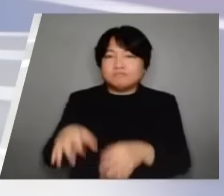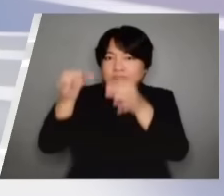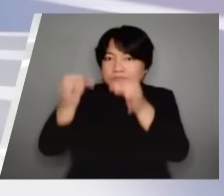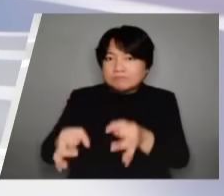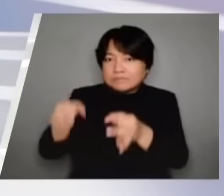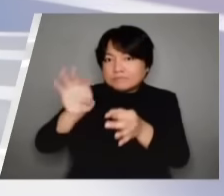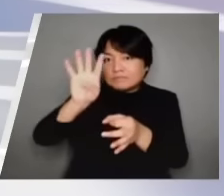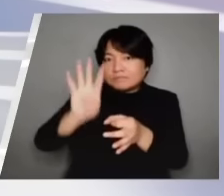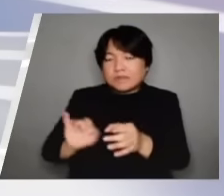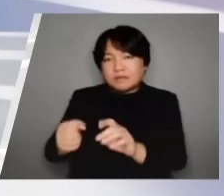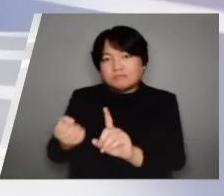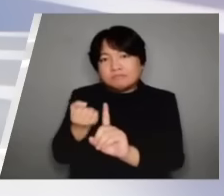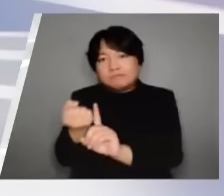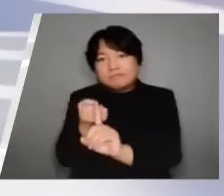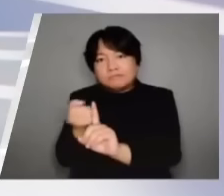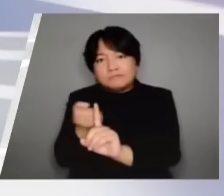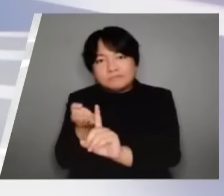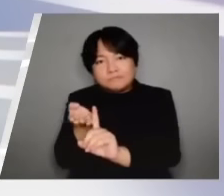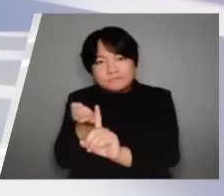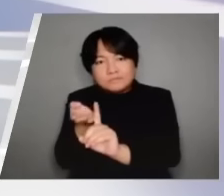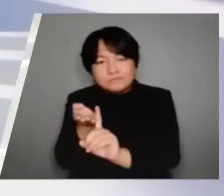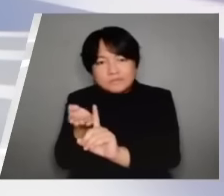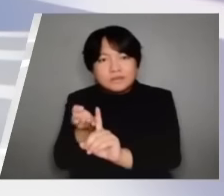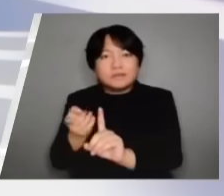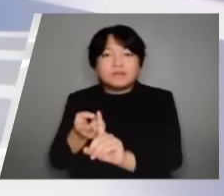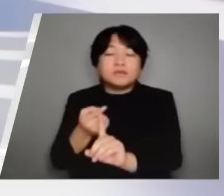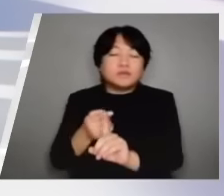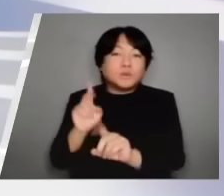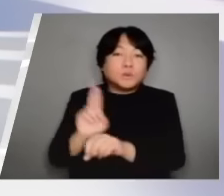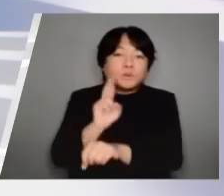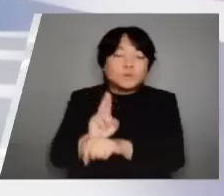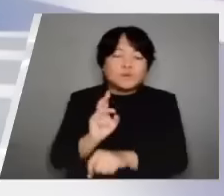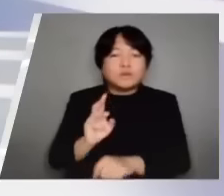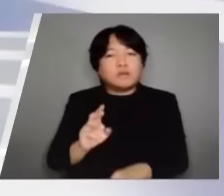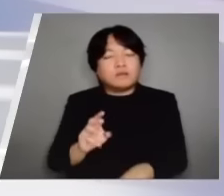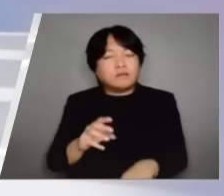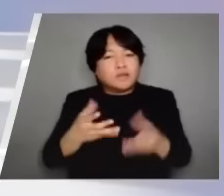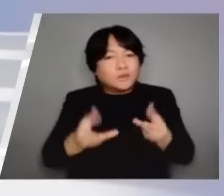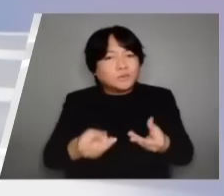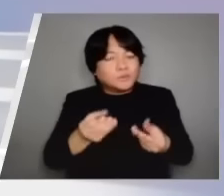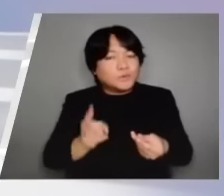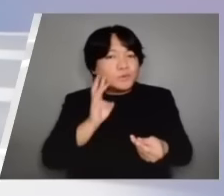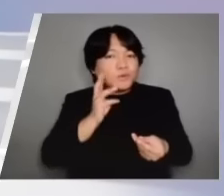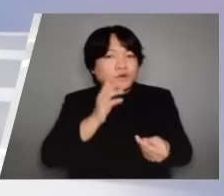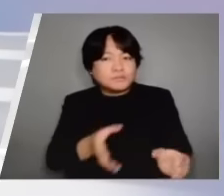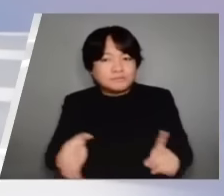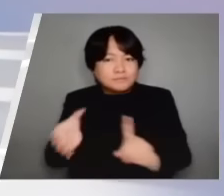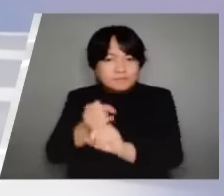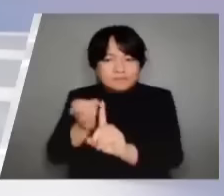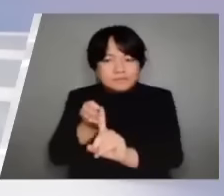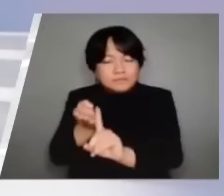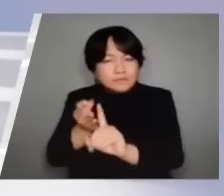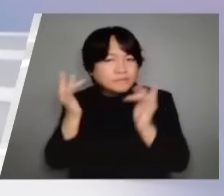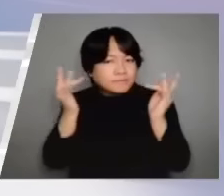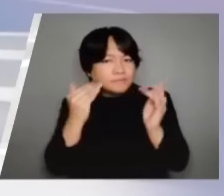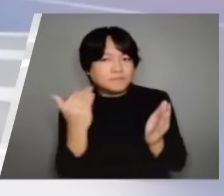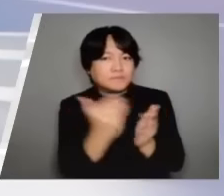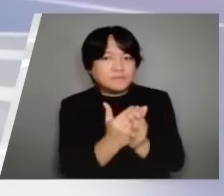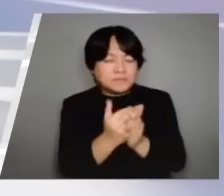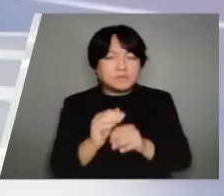basang-basa ng grupo para walang ingay Ang lagari iniimbestigahan naman lahat ng mga pulis na naka-duty Nangyari ang insidente habang